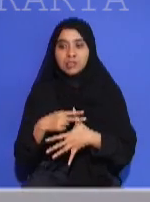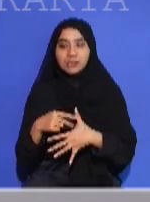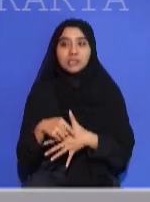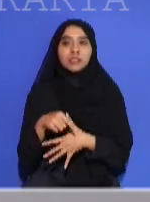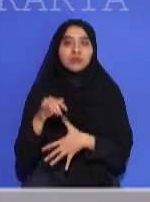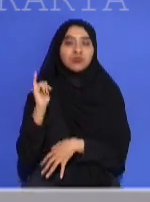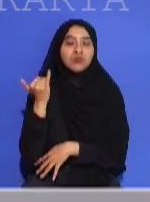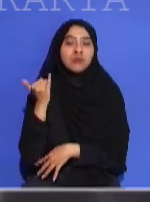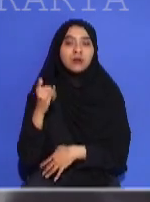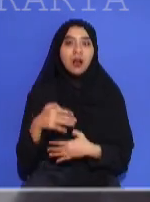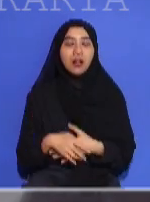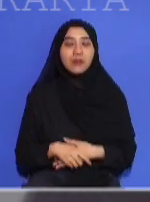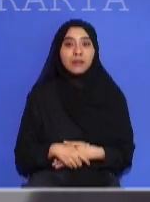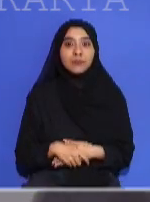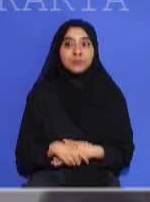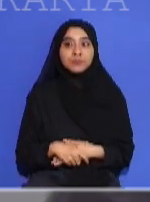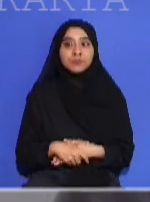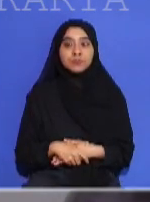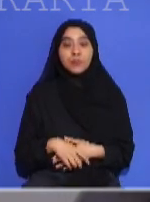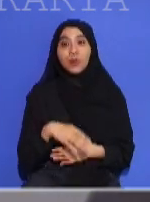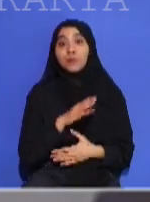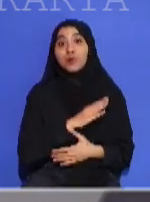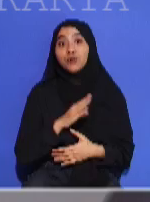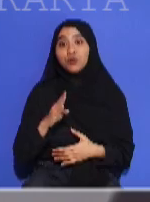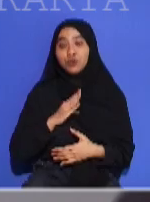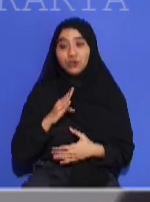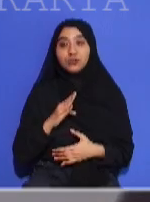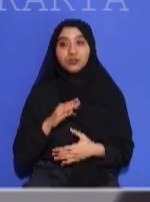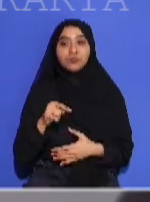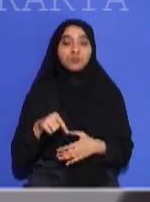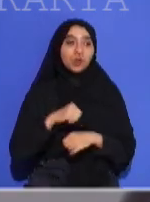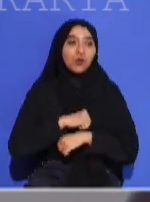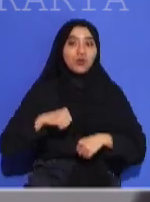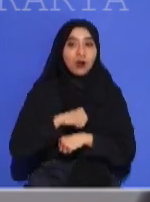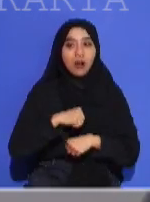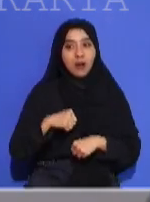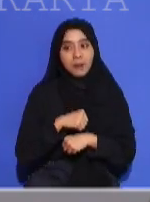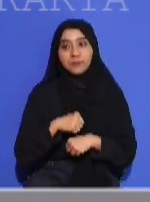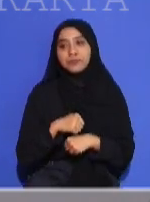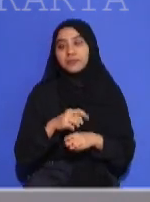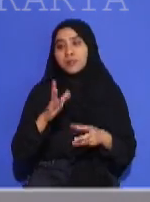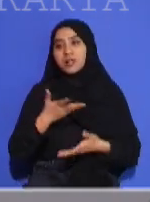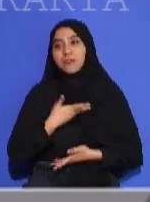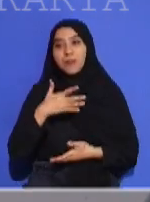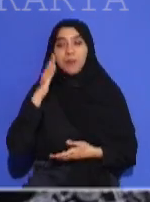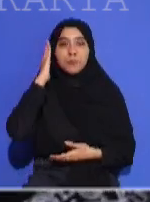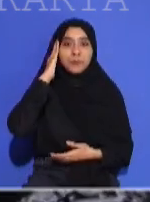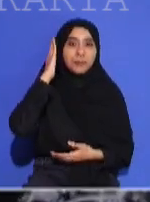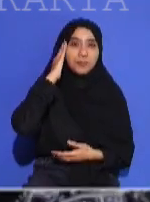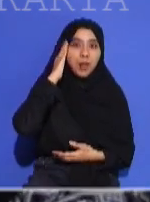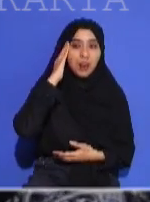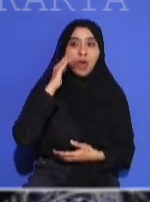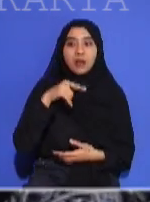Daerah Istimewa Yogyakarta. Pengurus induk olahraga itu diterima Kepala LPP TVRI Stasiun DIY Budi Kurniawan